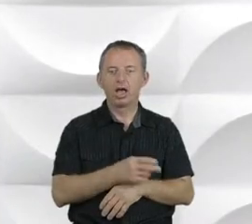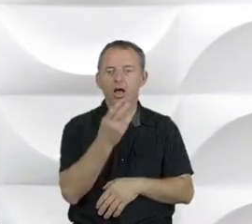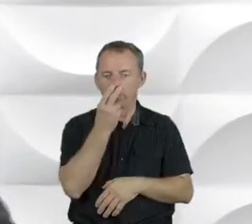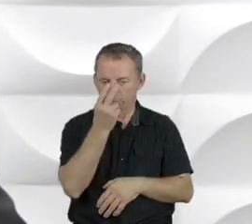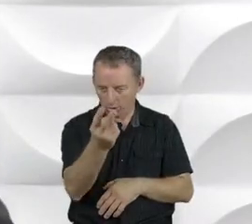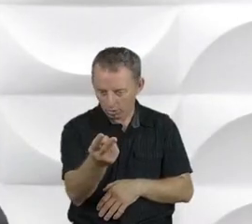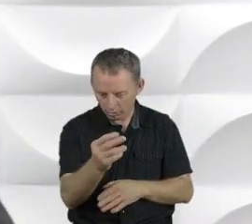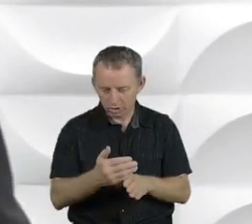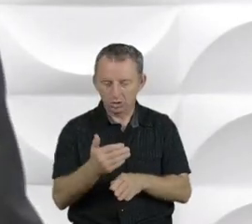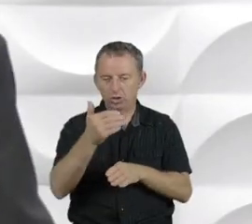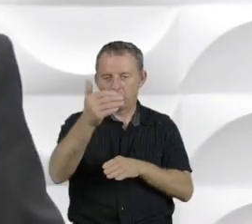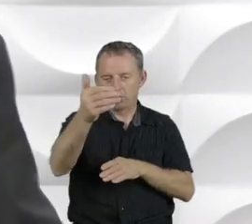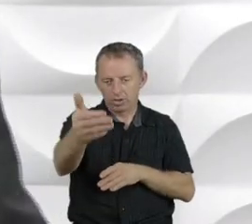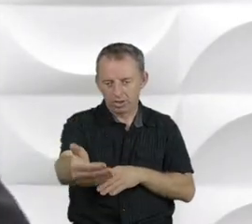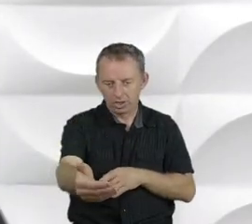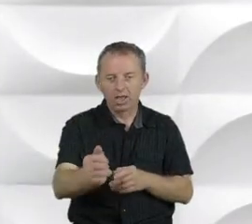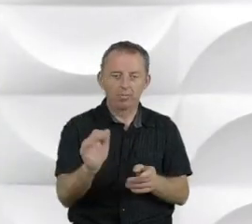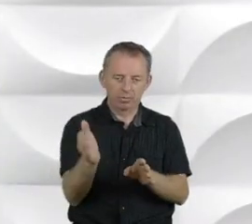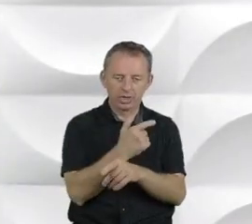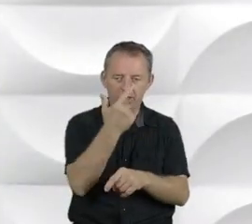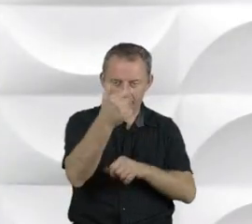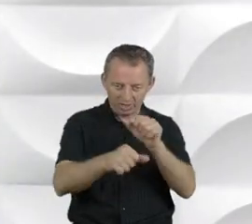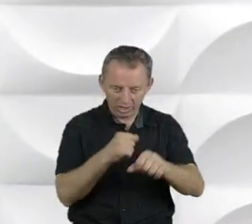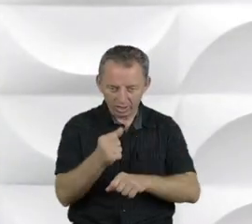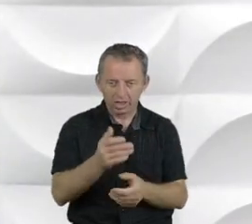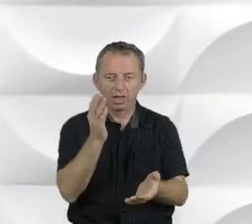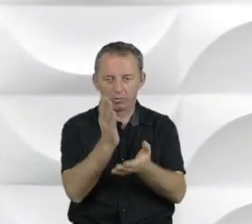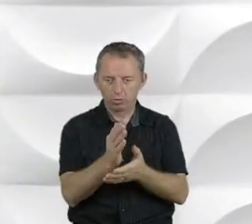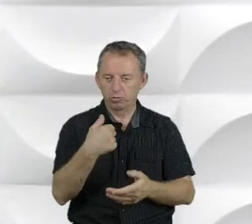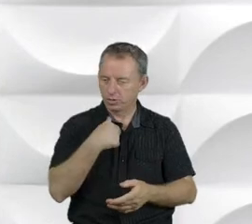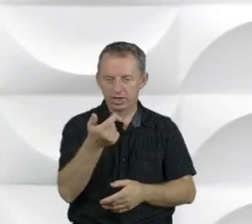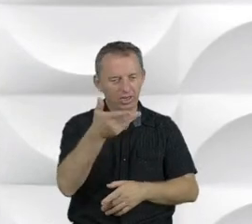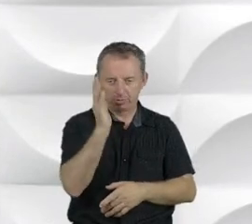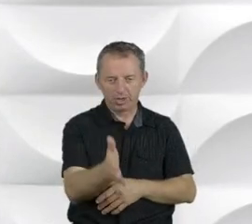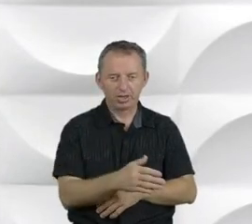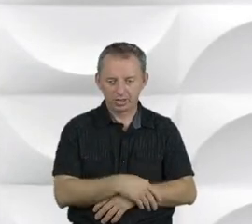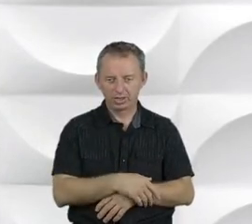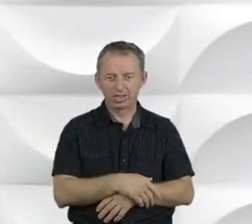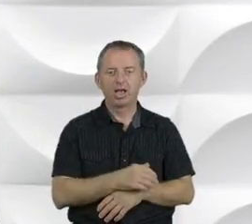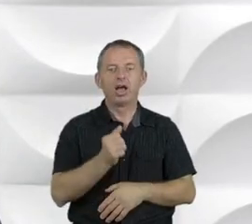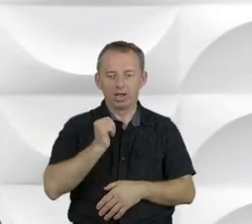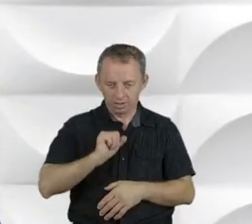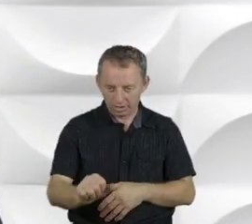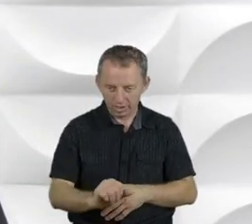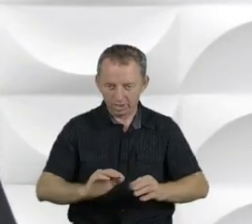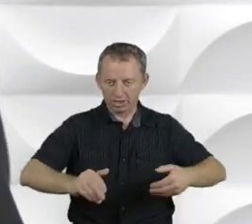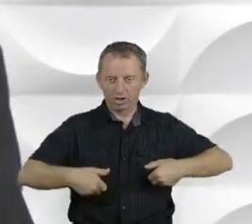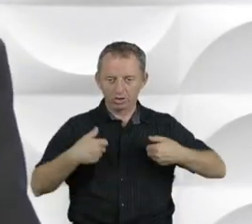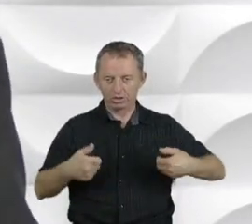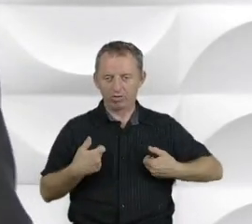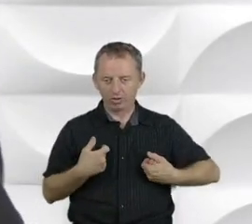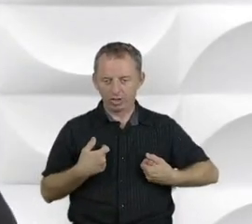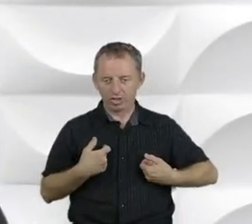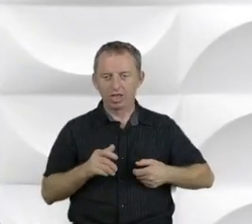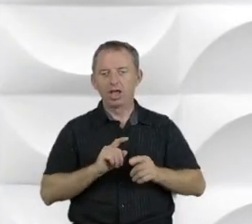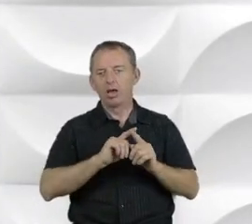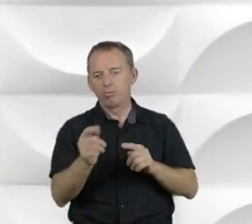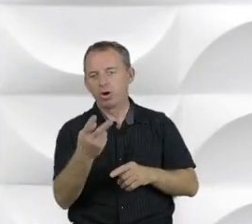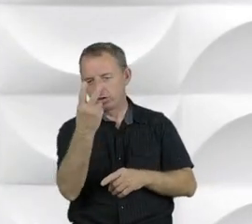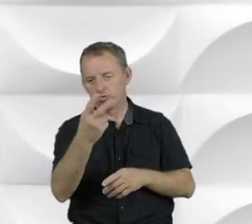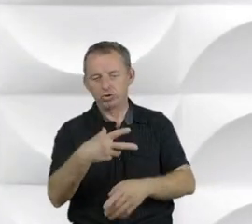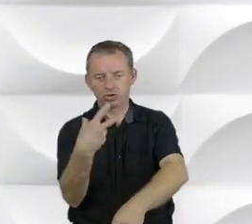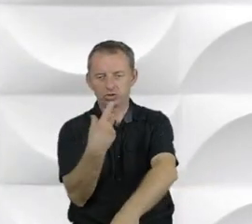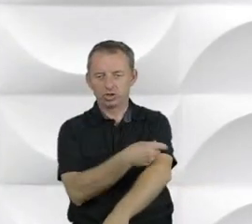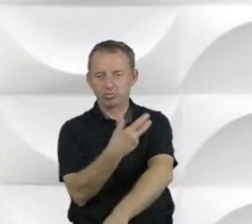do przodu. Jak minie 2 lata, to mnie już nie będzie. Jestem ozdrowieńcem po